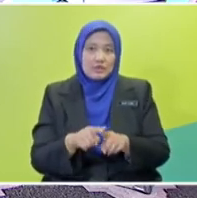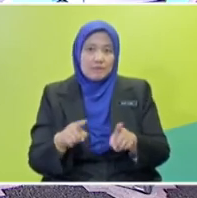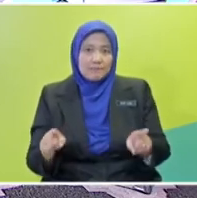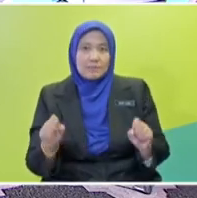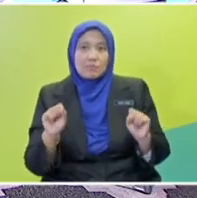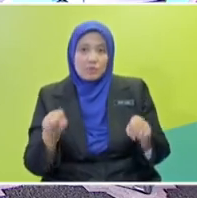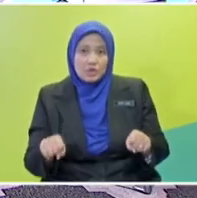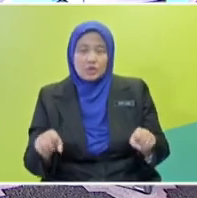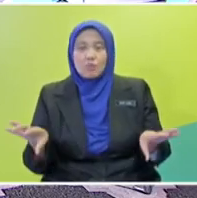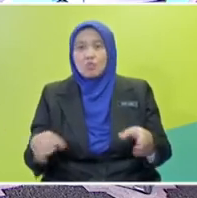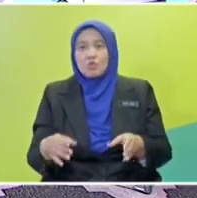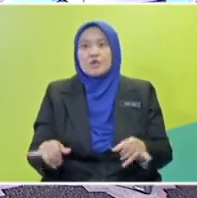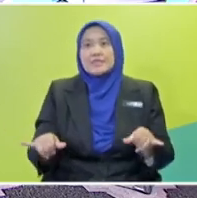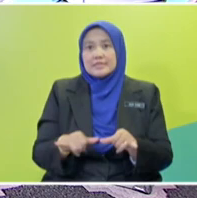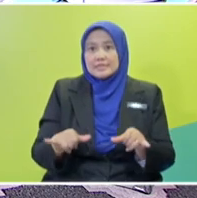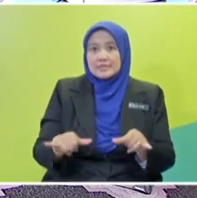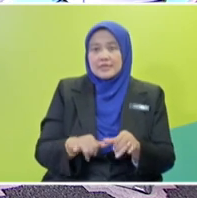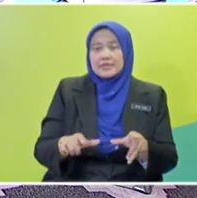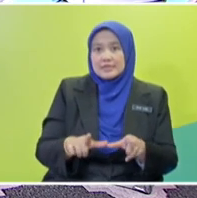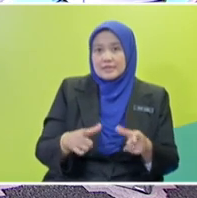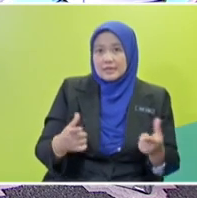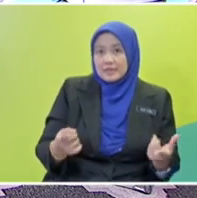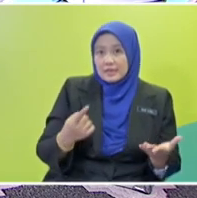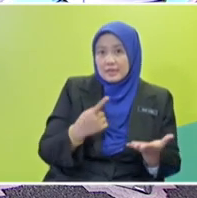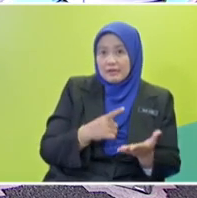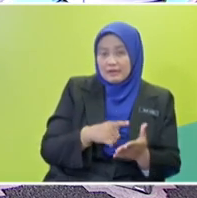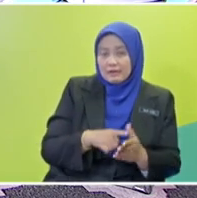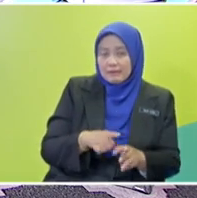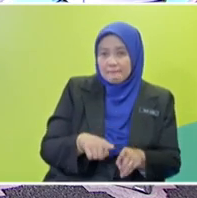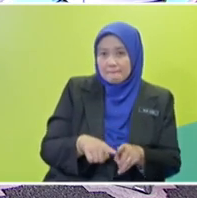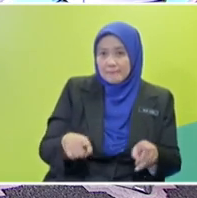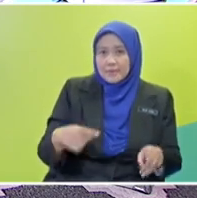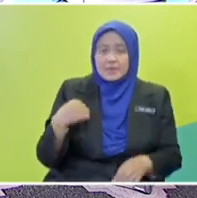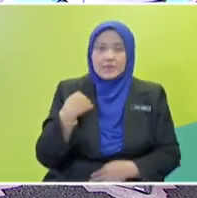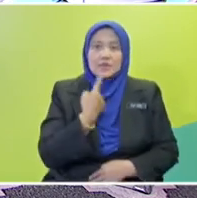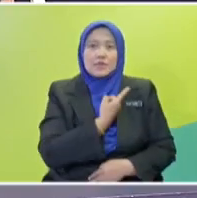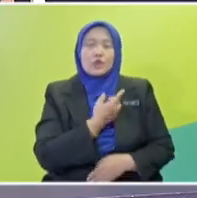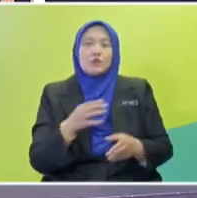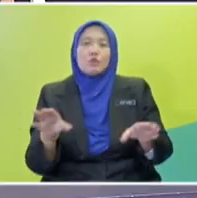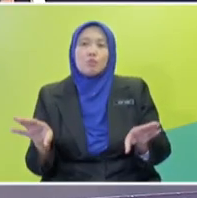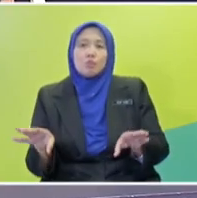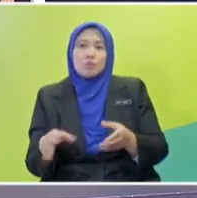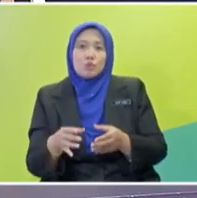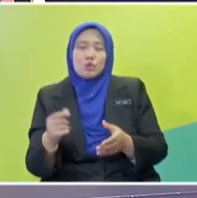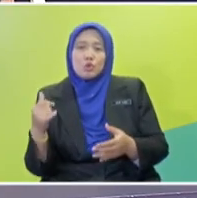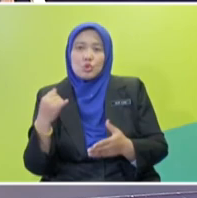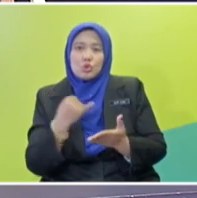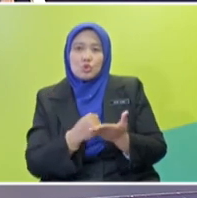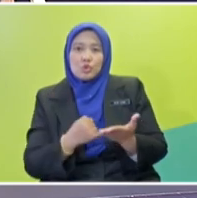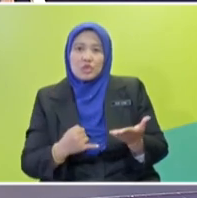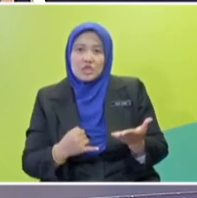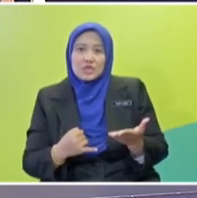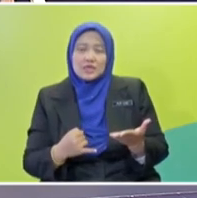kita buat size yang sebenarnya jadi nanti kita buat size ikut pada kertas tersebut